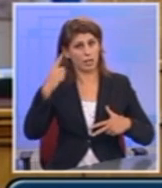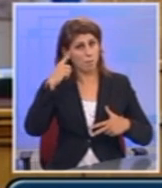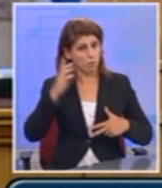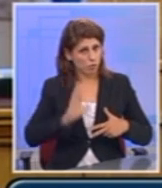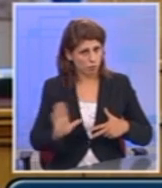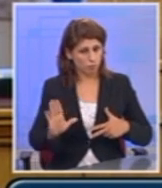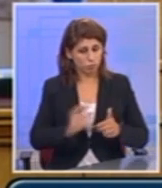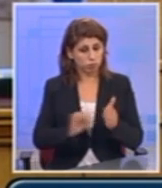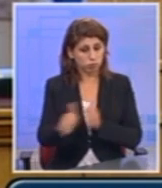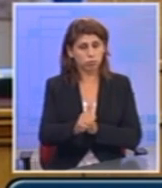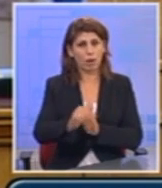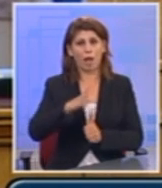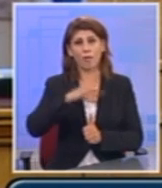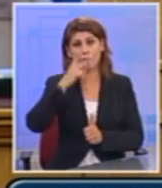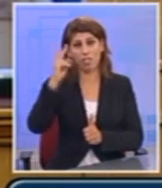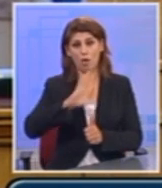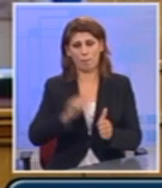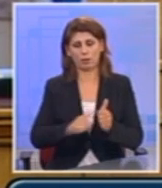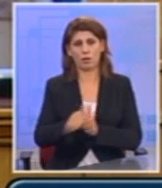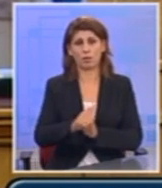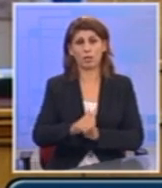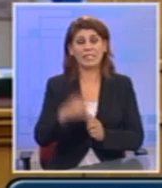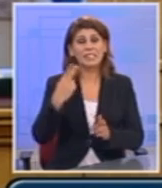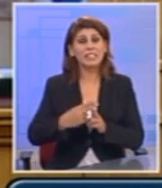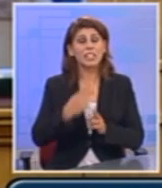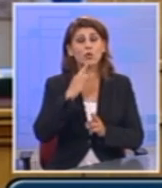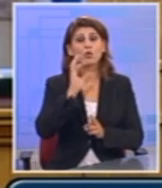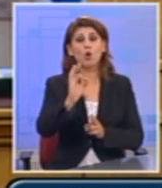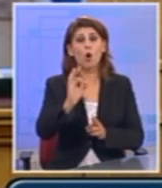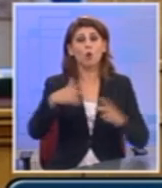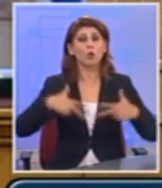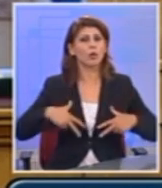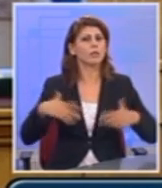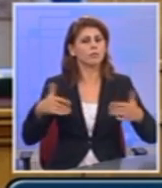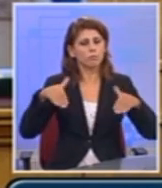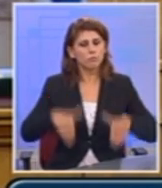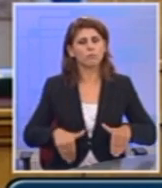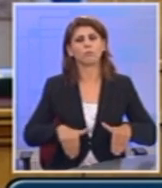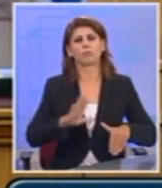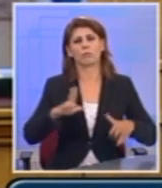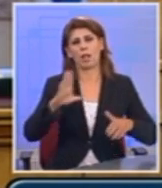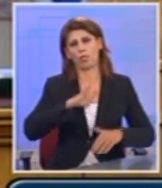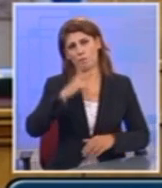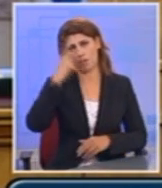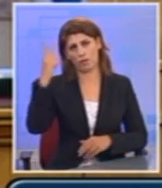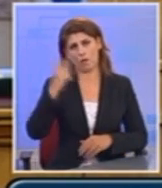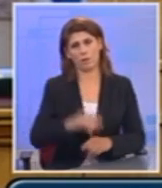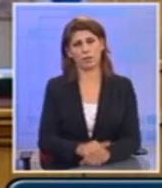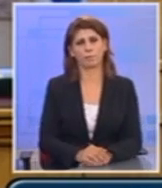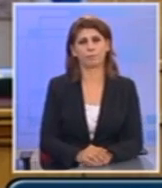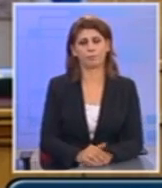ότι ο κύριος σκοπός του κάθε κράτους είναι να τηρεί και να σέβεται τα ανθρώπινα δικαιώματα και